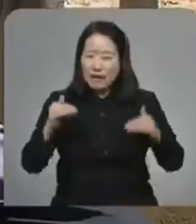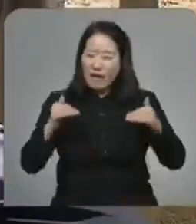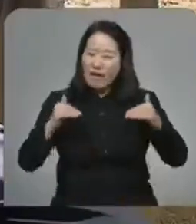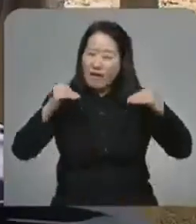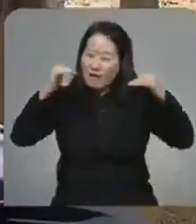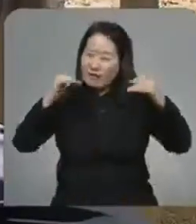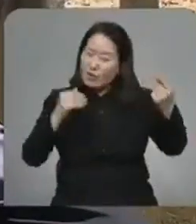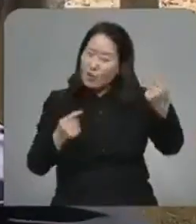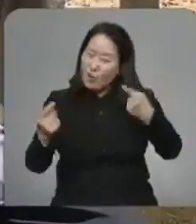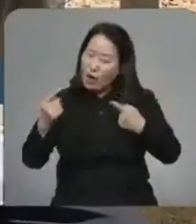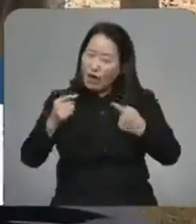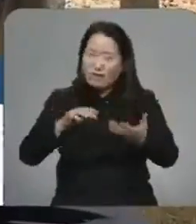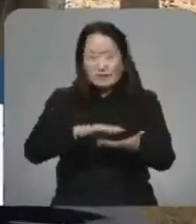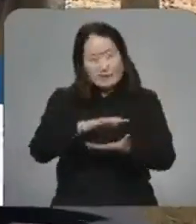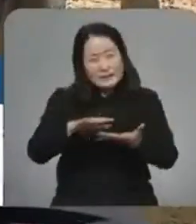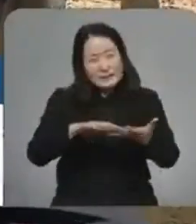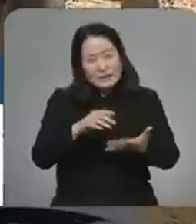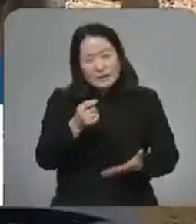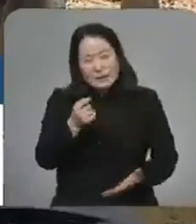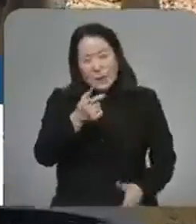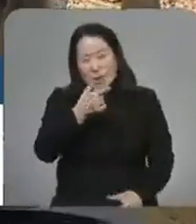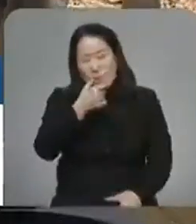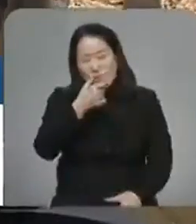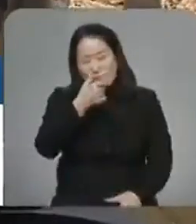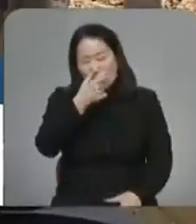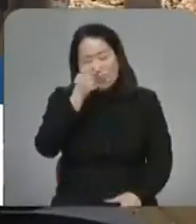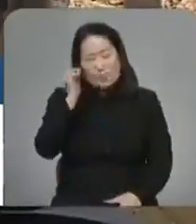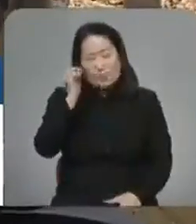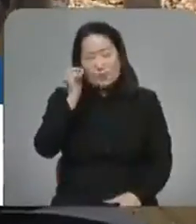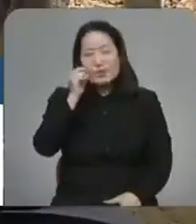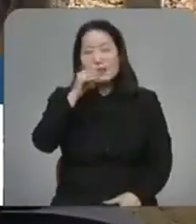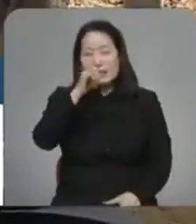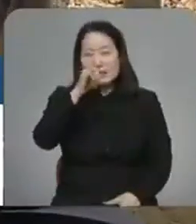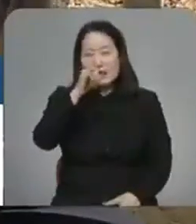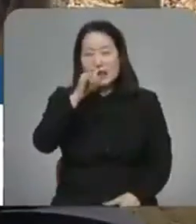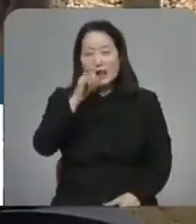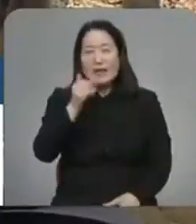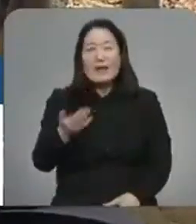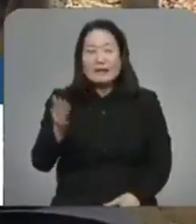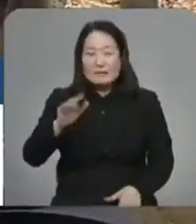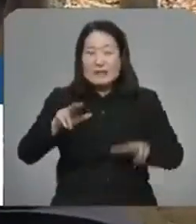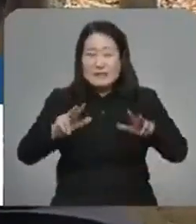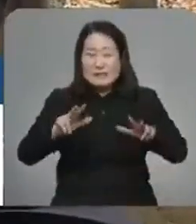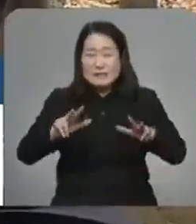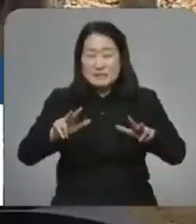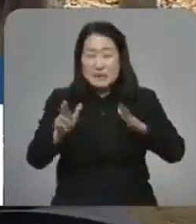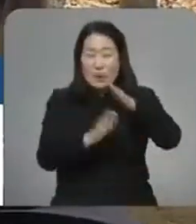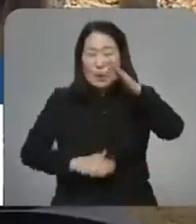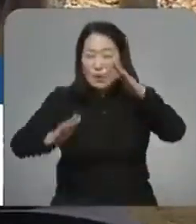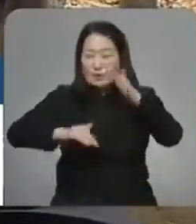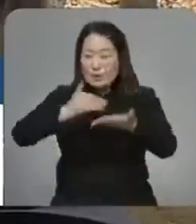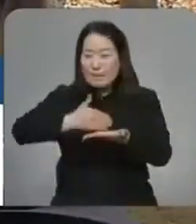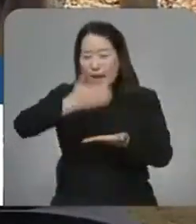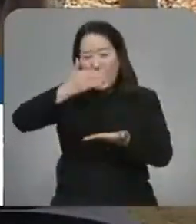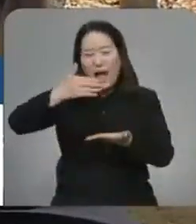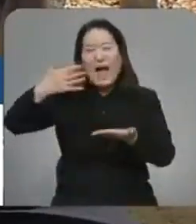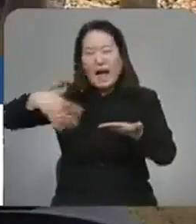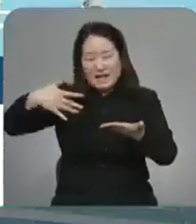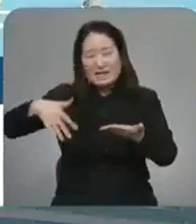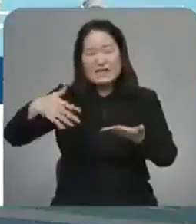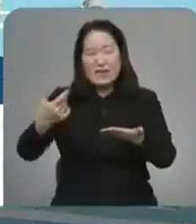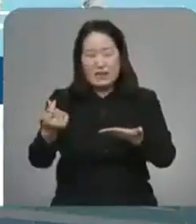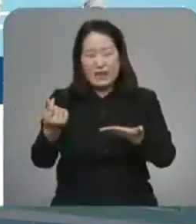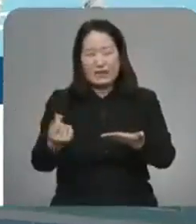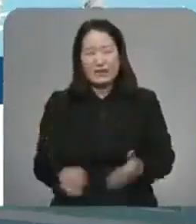즐기기에는 조금은 아직은 좀 부족한 면이 좀 있는데 아마 아직은 지금 정상적으로 좀 다 작동하지는 않는 것